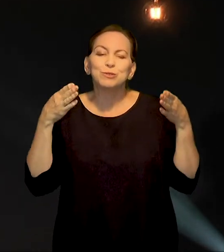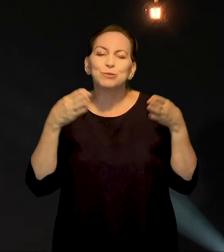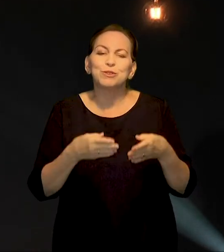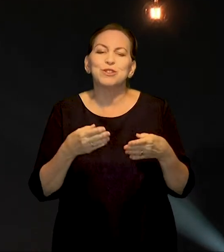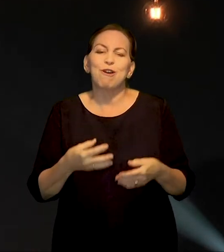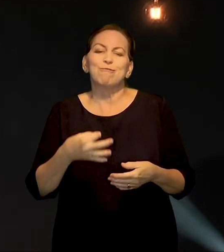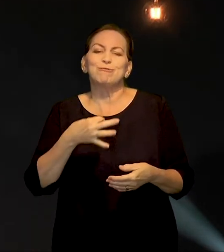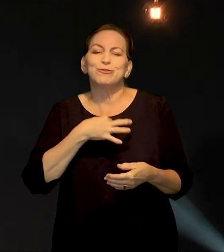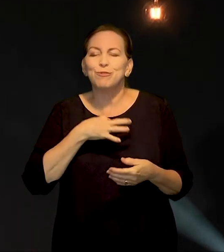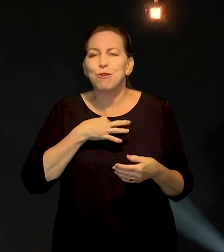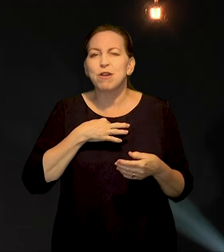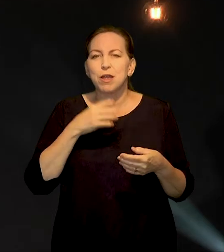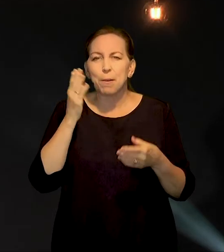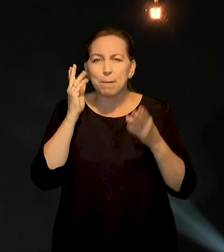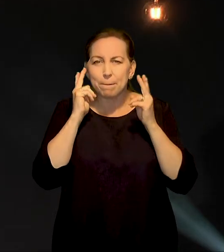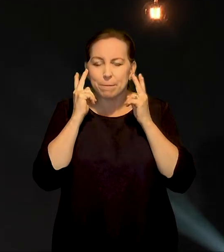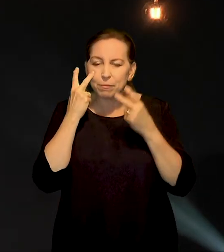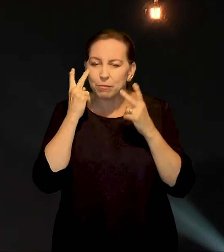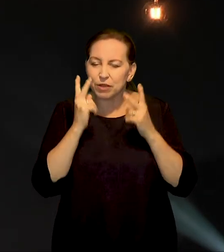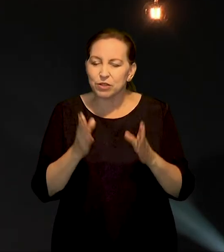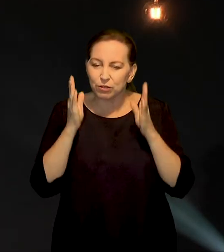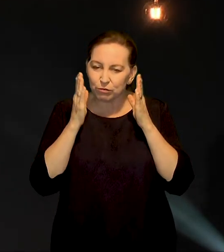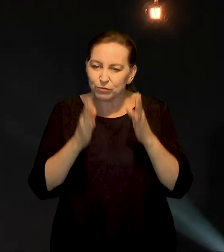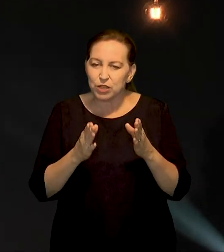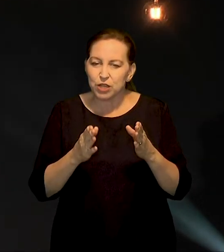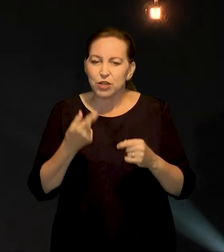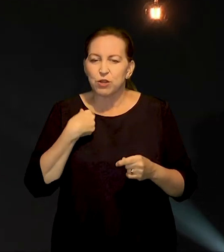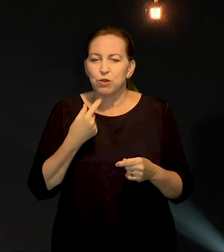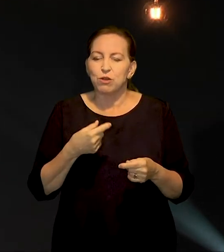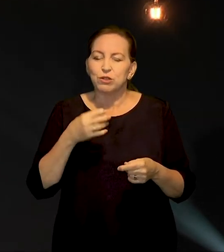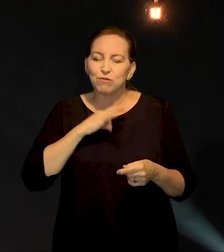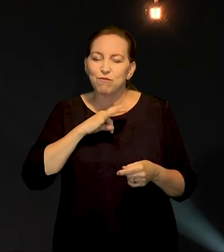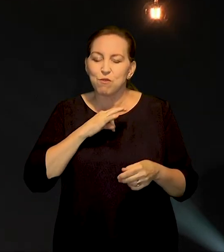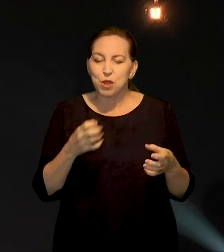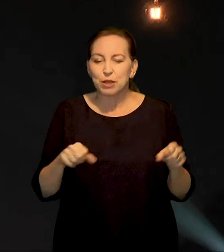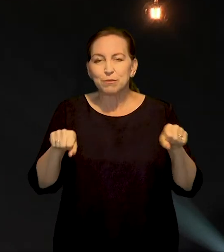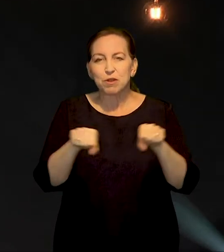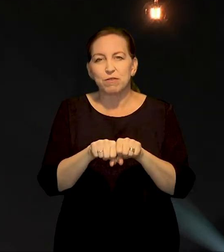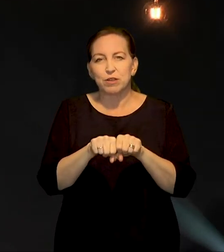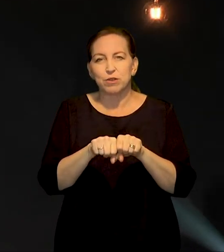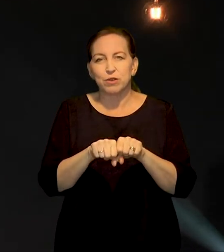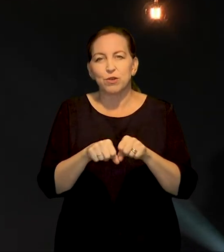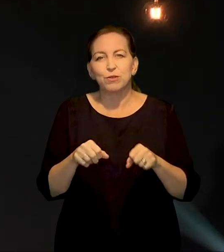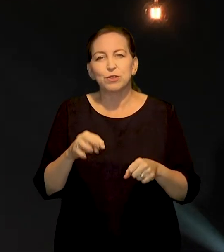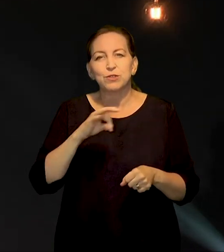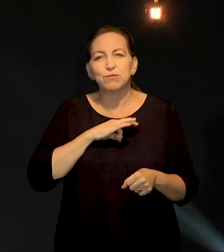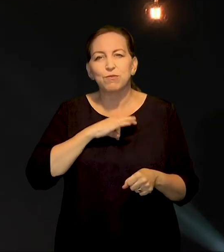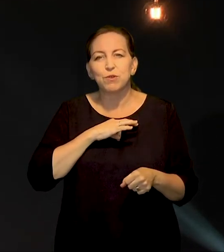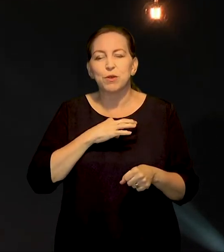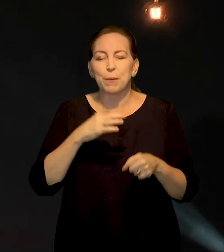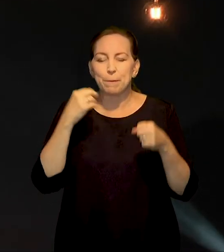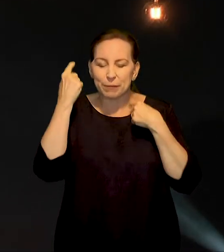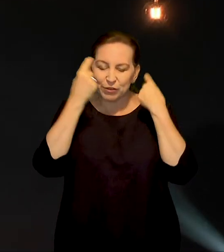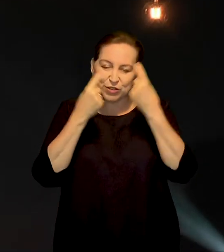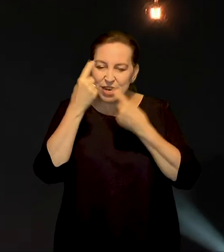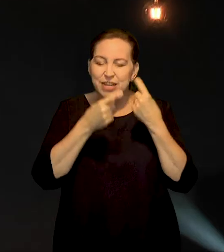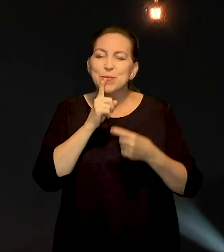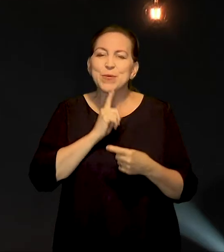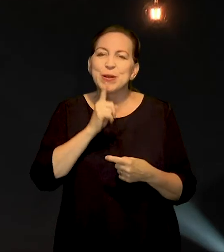ludzi, którzy nie wiedzą, kiedy klaskać, jak dokładnie się ubierać, jak dokładnie się zachowywać. Jak zareagujemy?